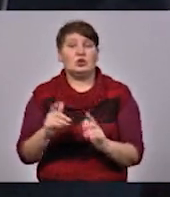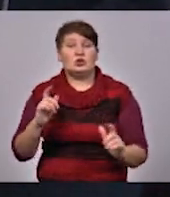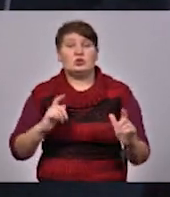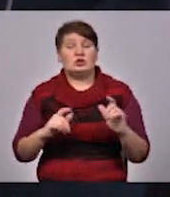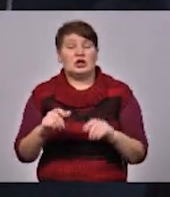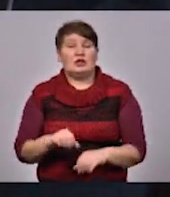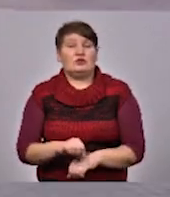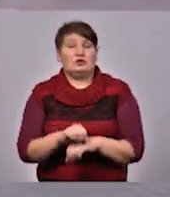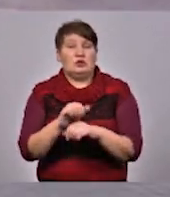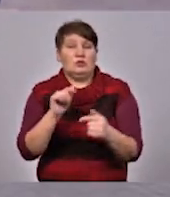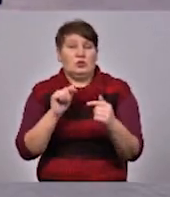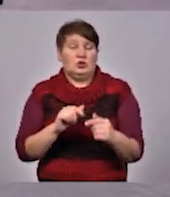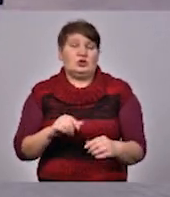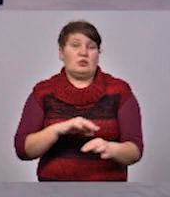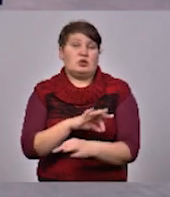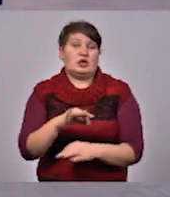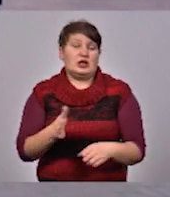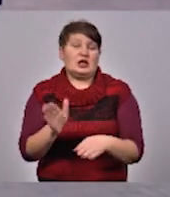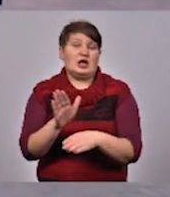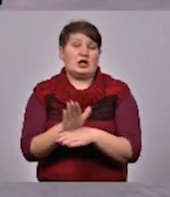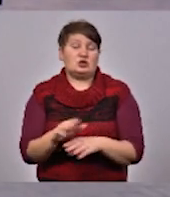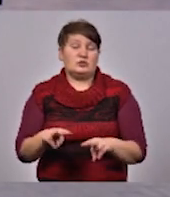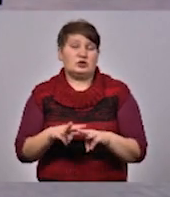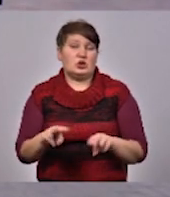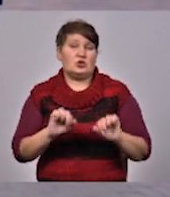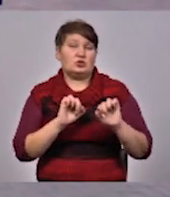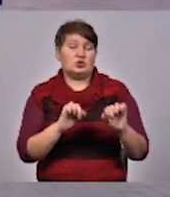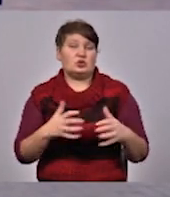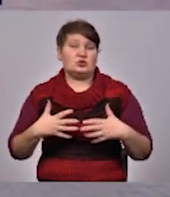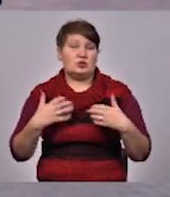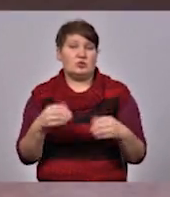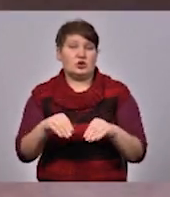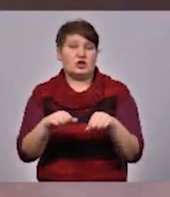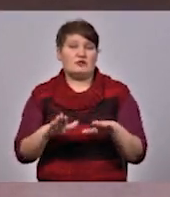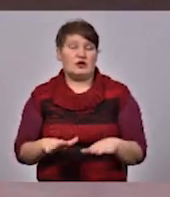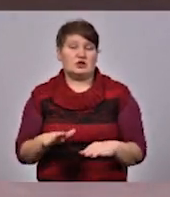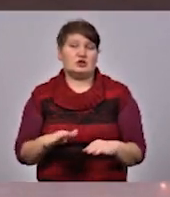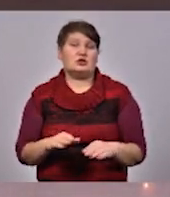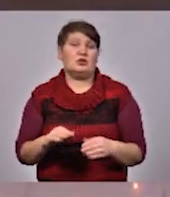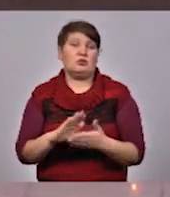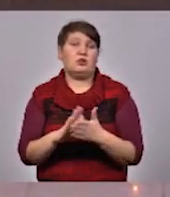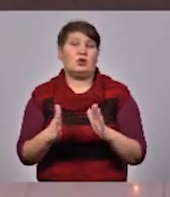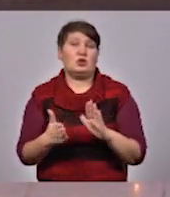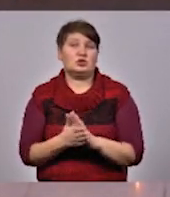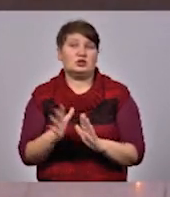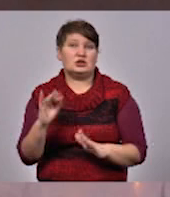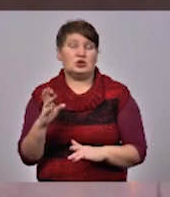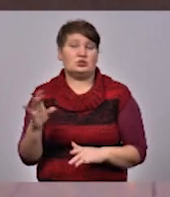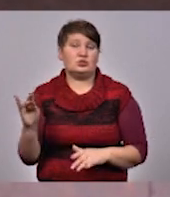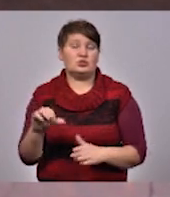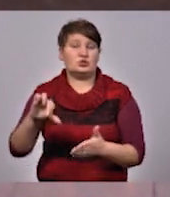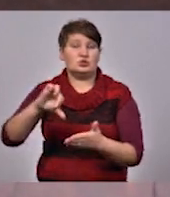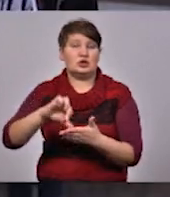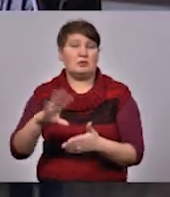виступали проти проєкту наказу Міністерства охорони здоров'я про затвердження положення про інтернатуру. Учасниця протесту